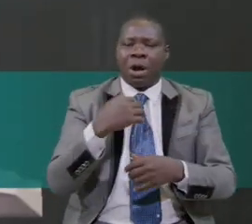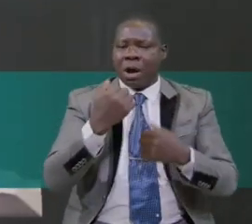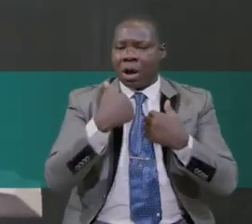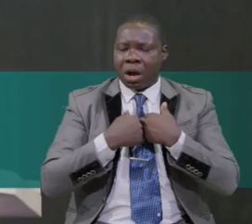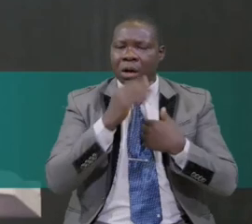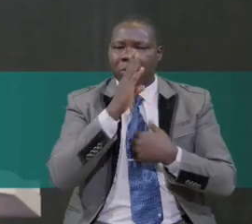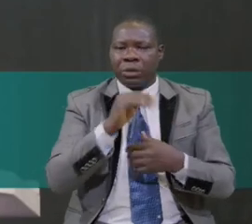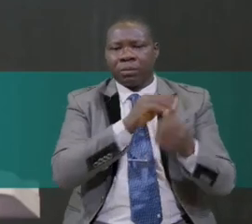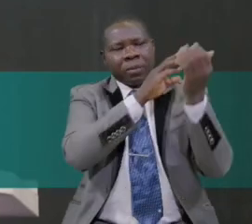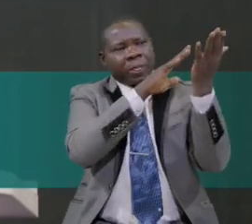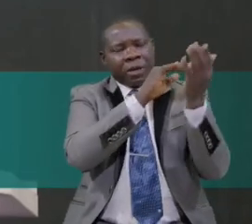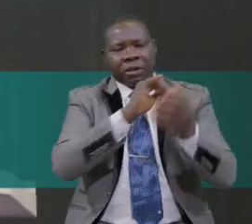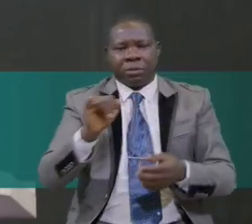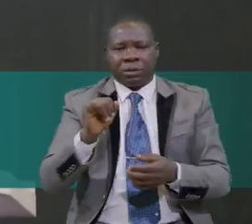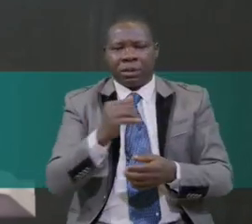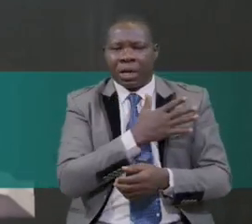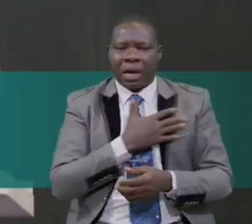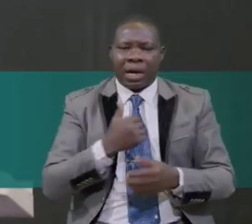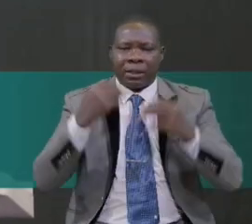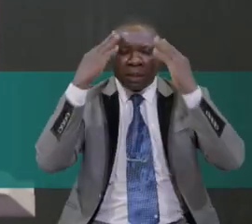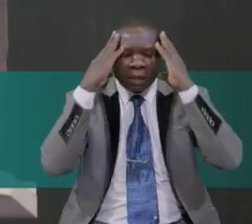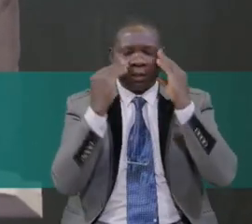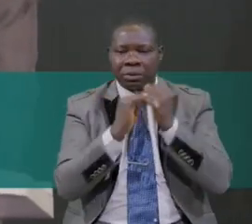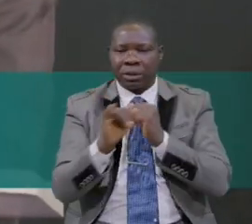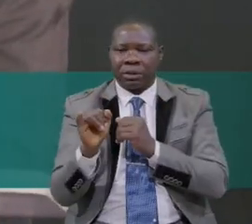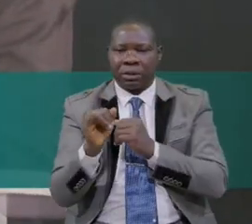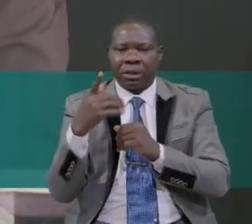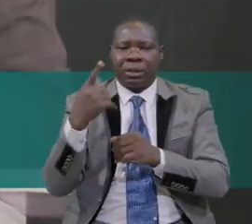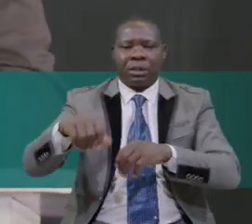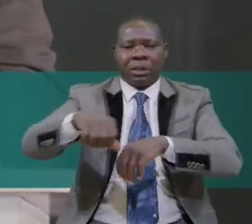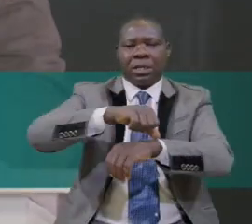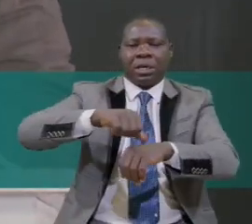espéré et expérimenté.